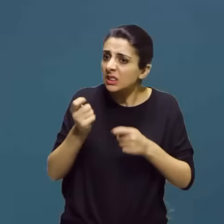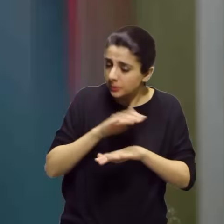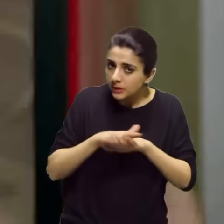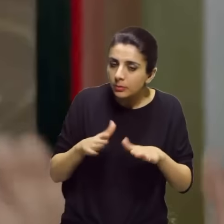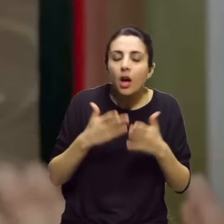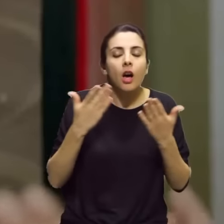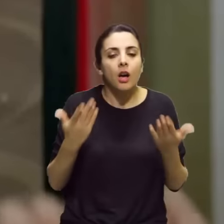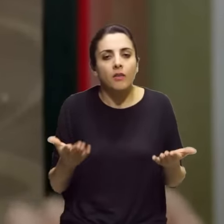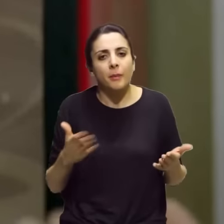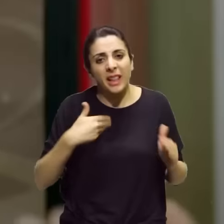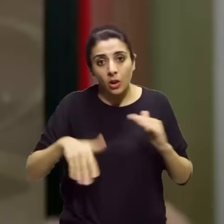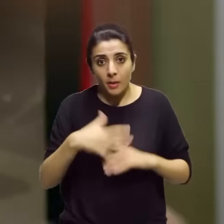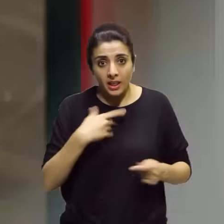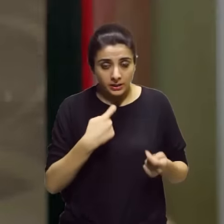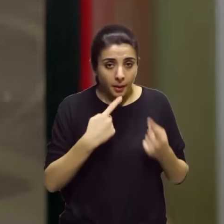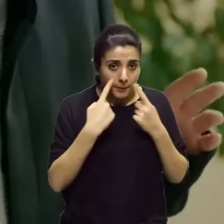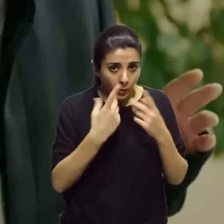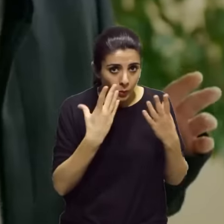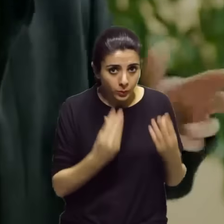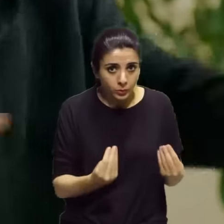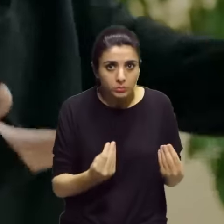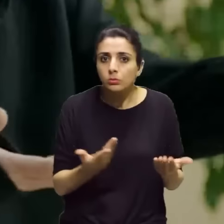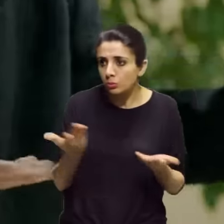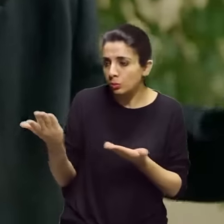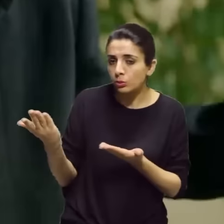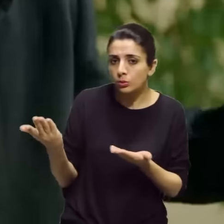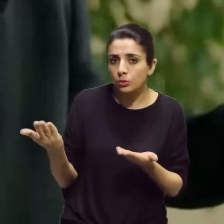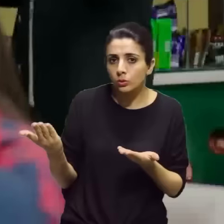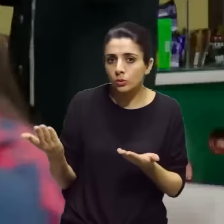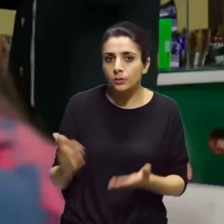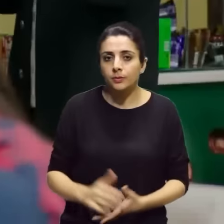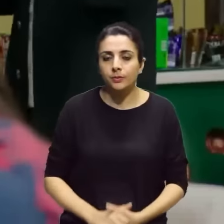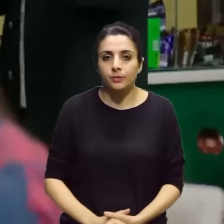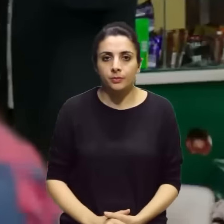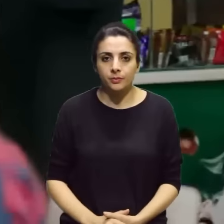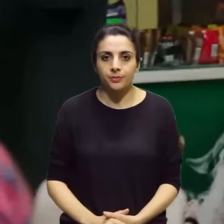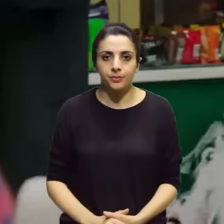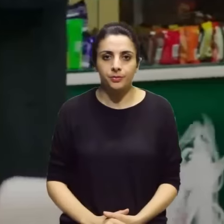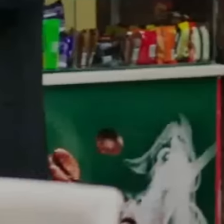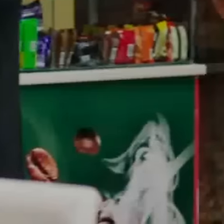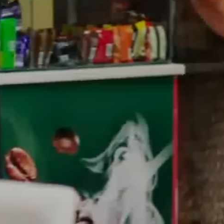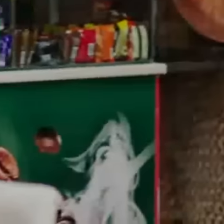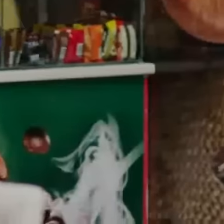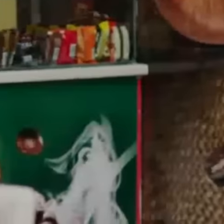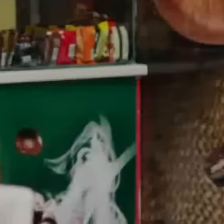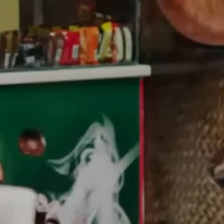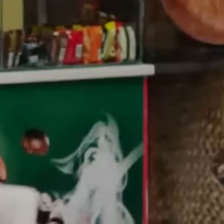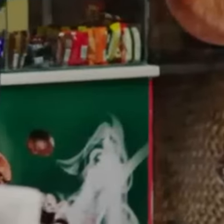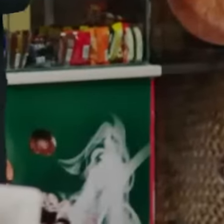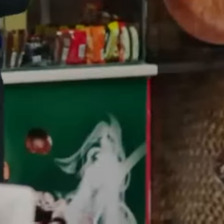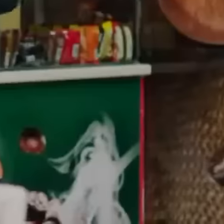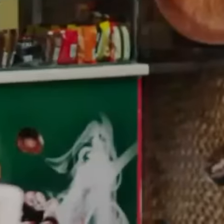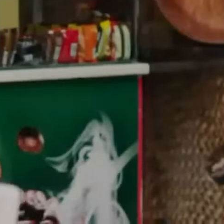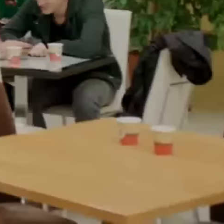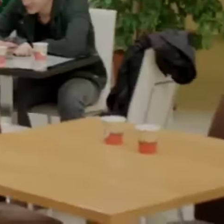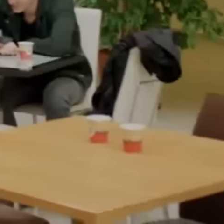işlerin? Ben gidip kendi işlerimi halledebilir miyim? Aval bakışlarla baş sallayıp eliyle yol gösterdi. Basların siniri